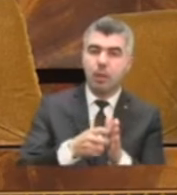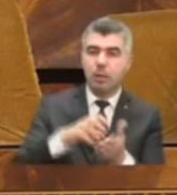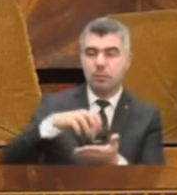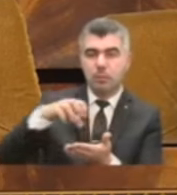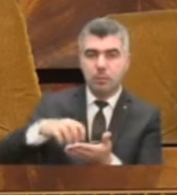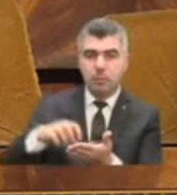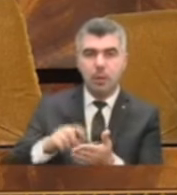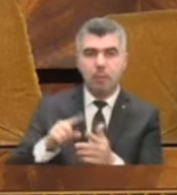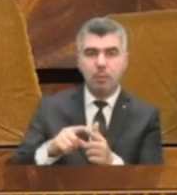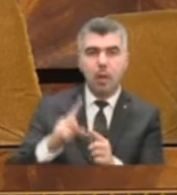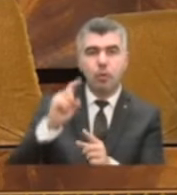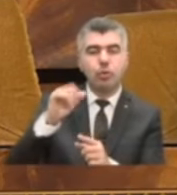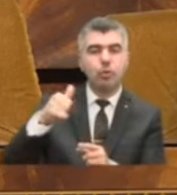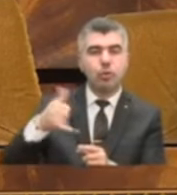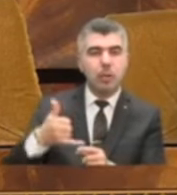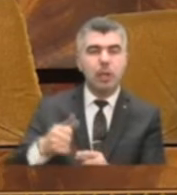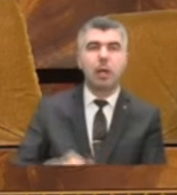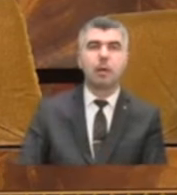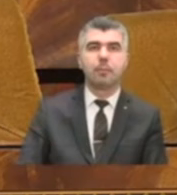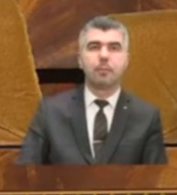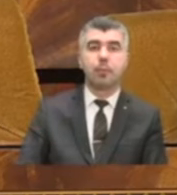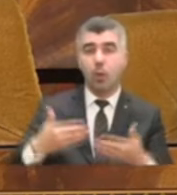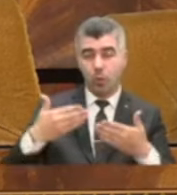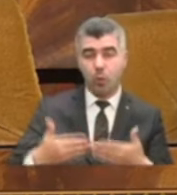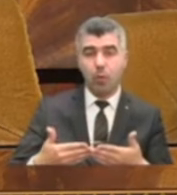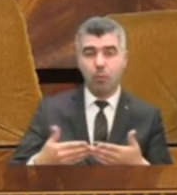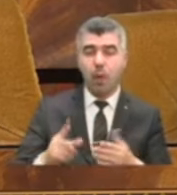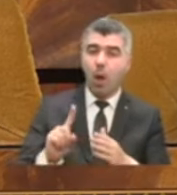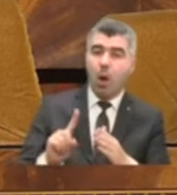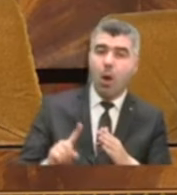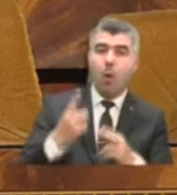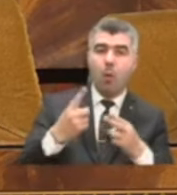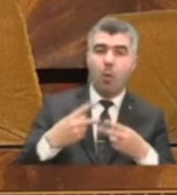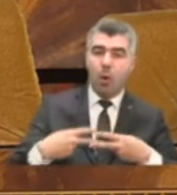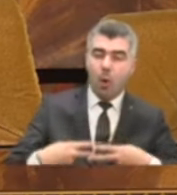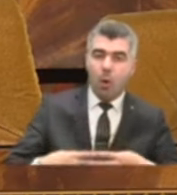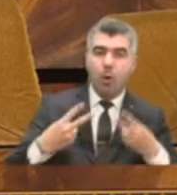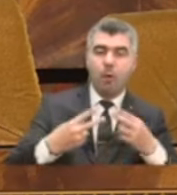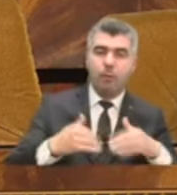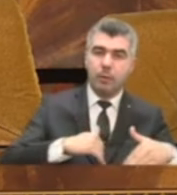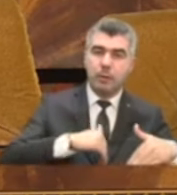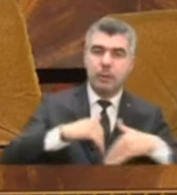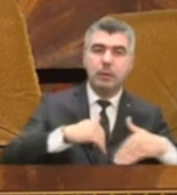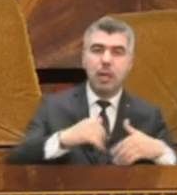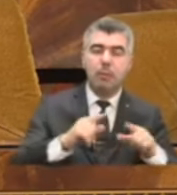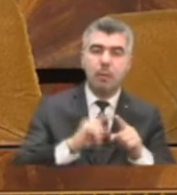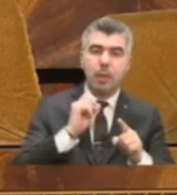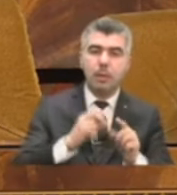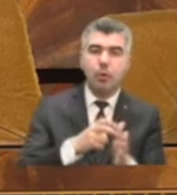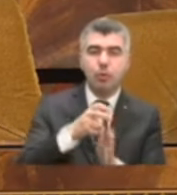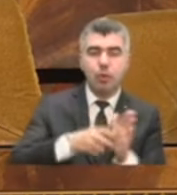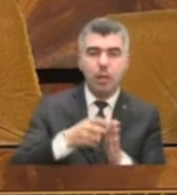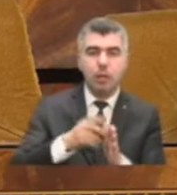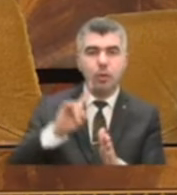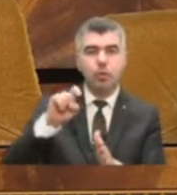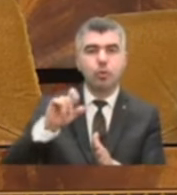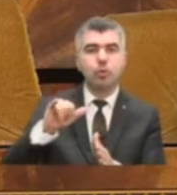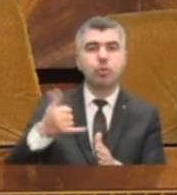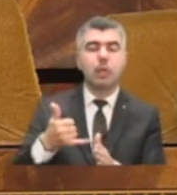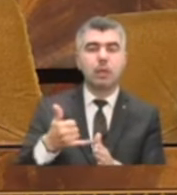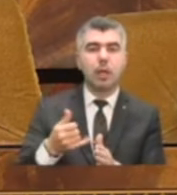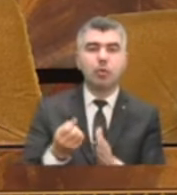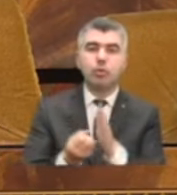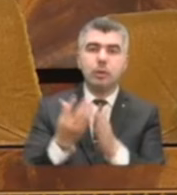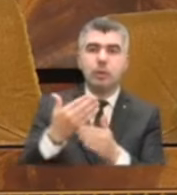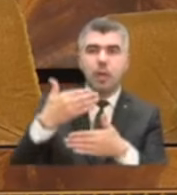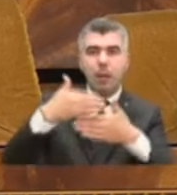بحال الاقليم ديال جديده ومدينه جديده. اليوم كنشوفوا ان من نهار تخلقات المحطه السكك الحديديه اللي في جديده ما عمر تم التجديد